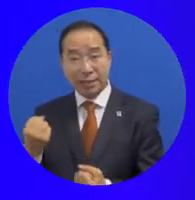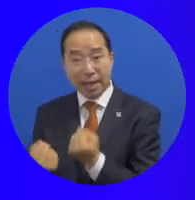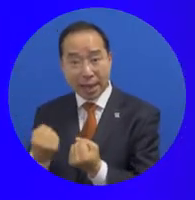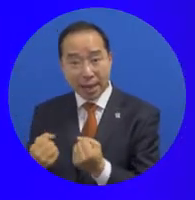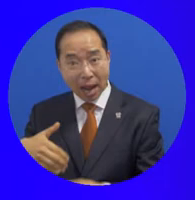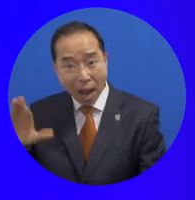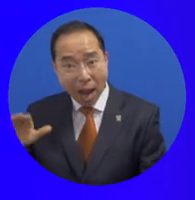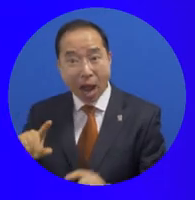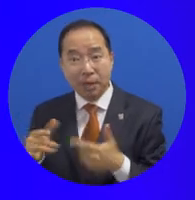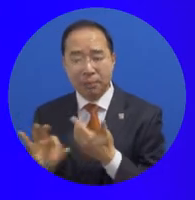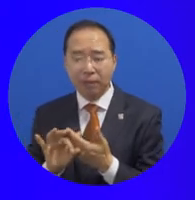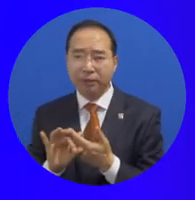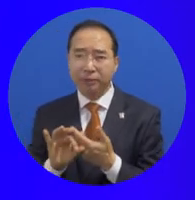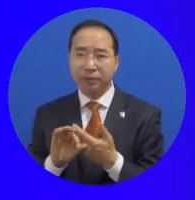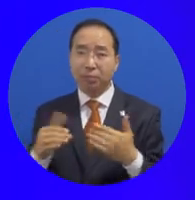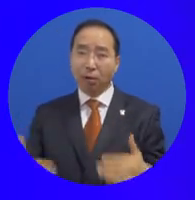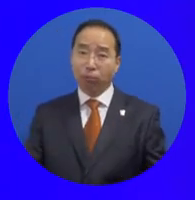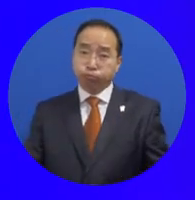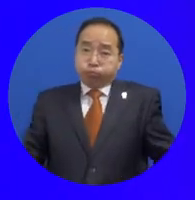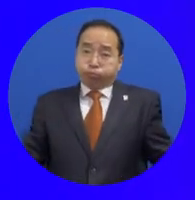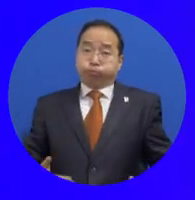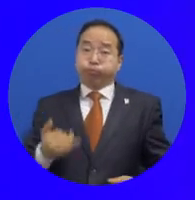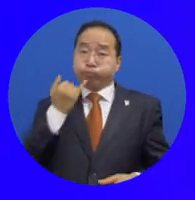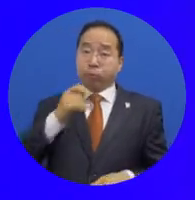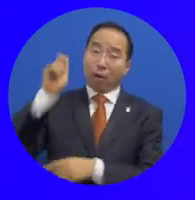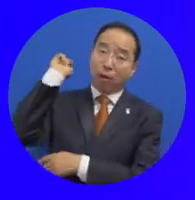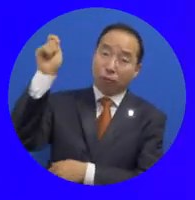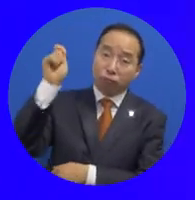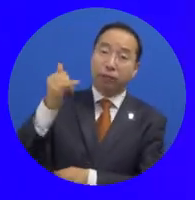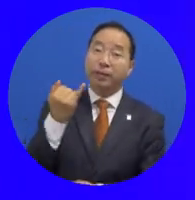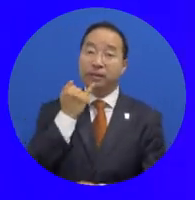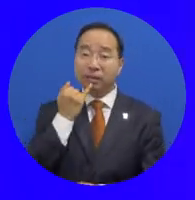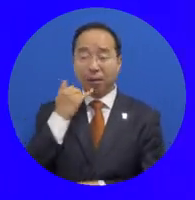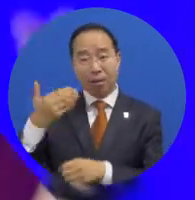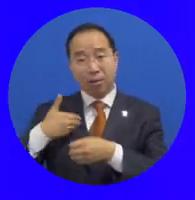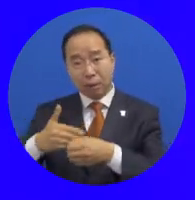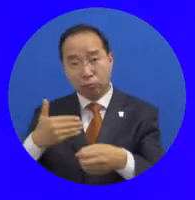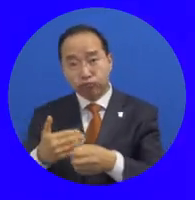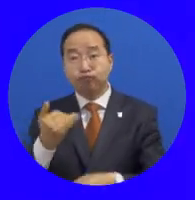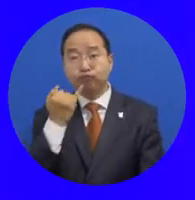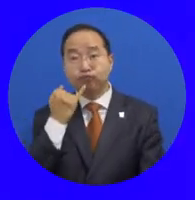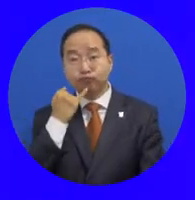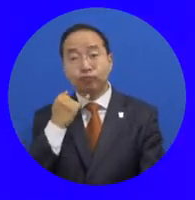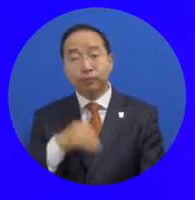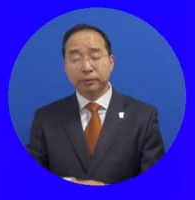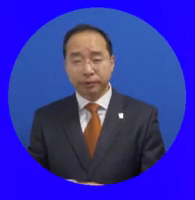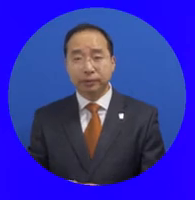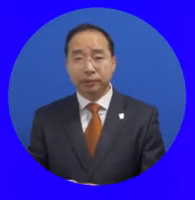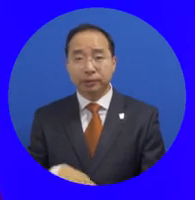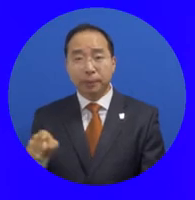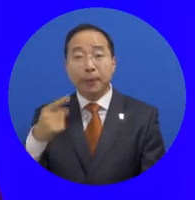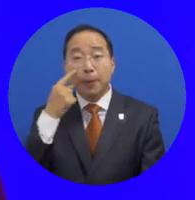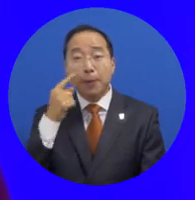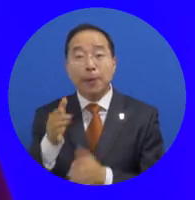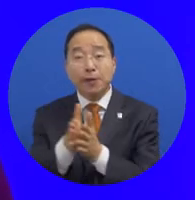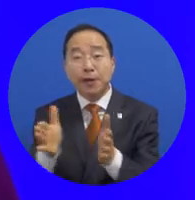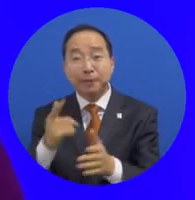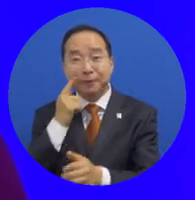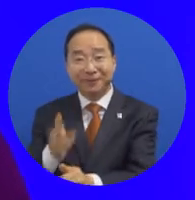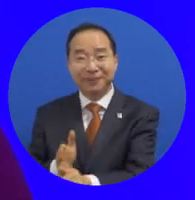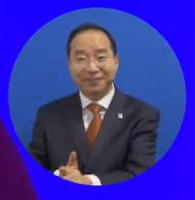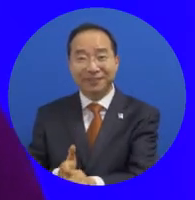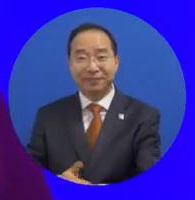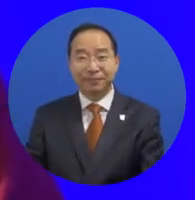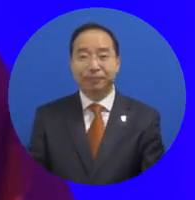사이클을 타시거나 아니면 뭐 짧은 미니스커트를 입고 배드민턴을 치거나 탁구를 치거나 뭐 그런 어떤 기회를